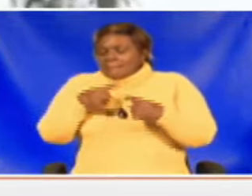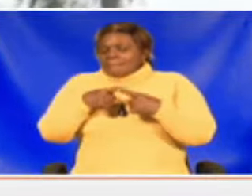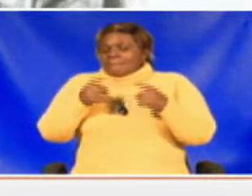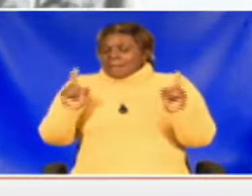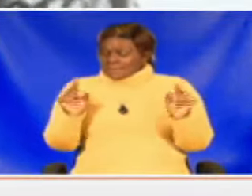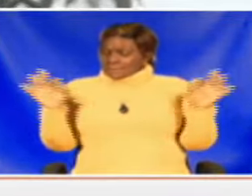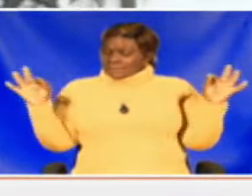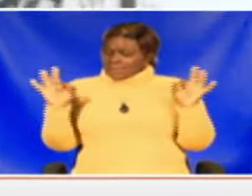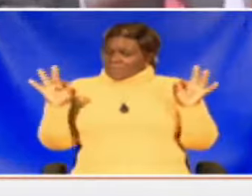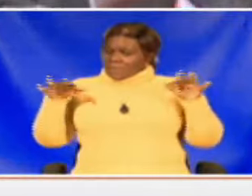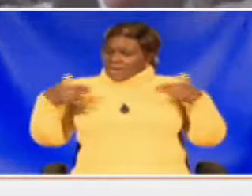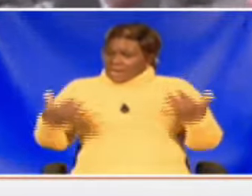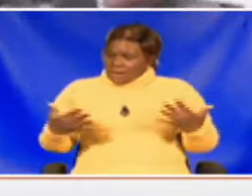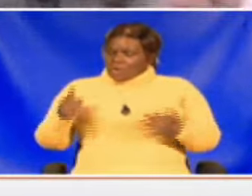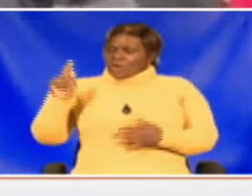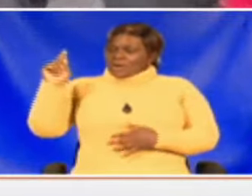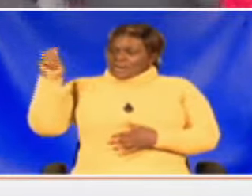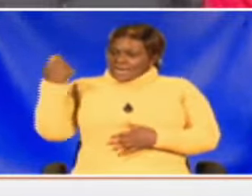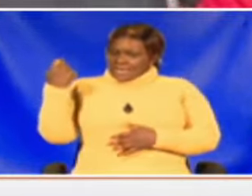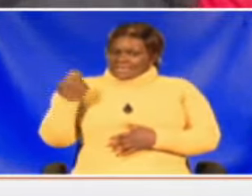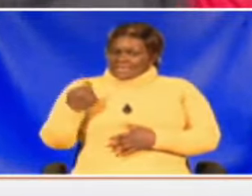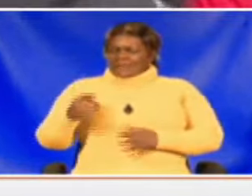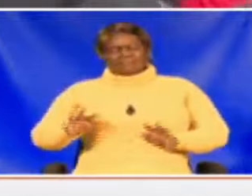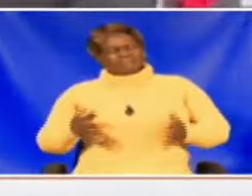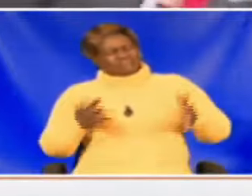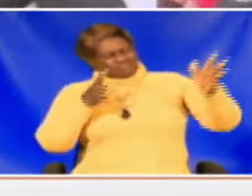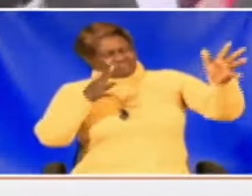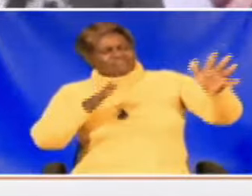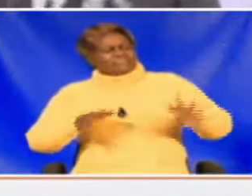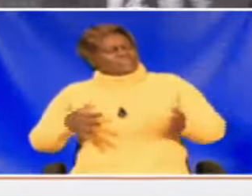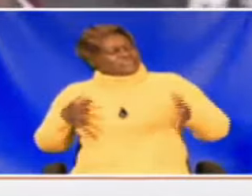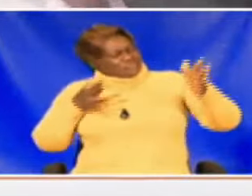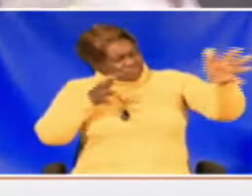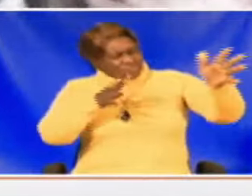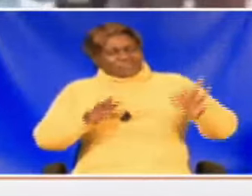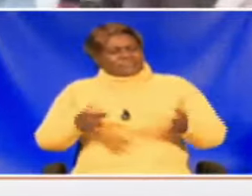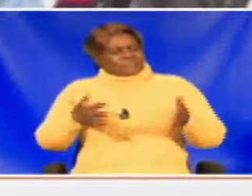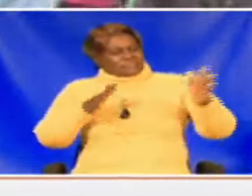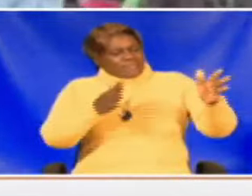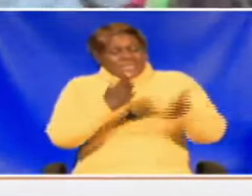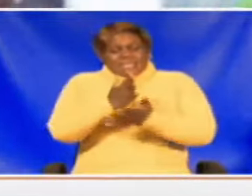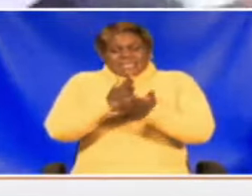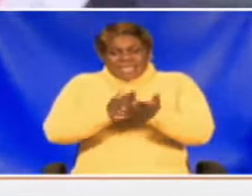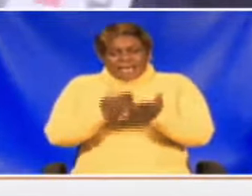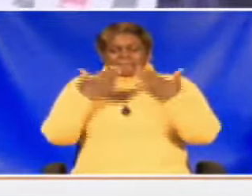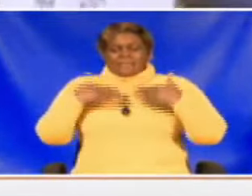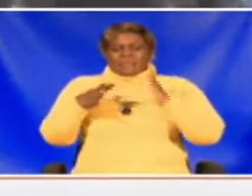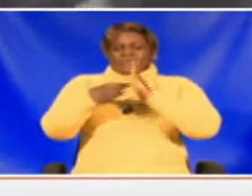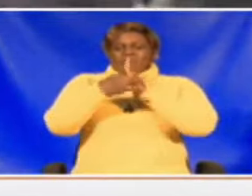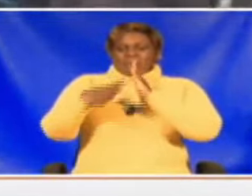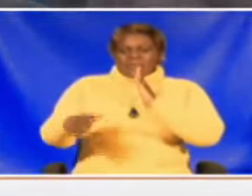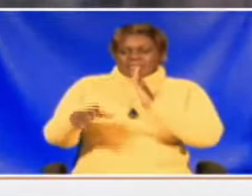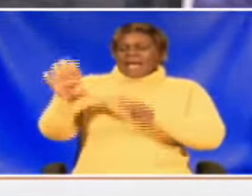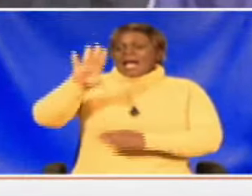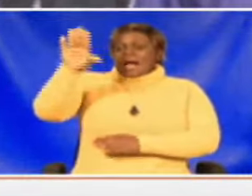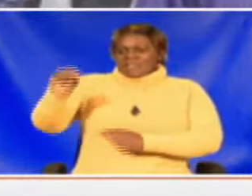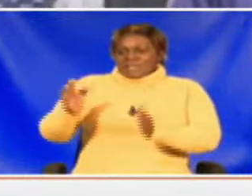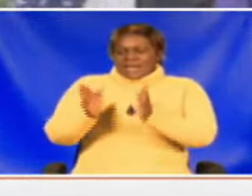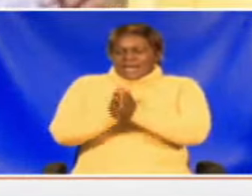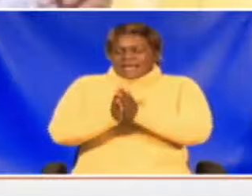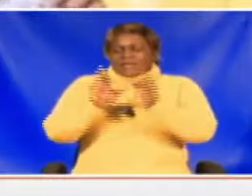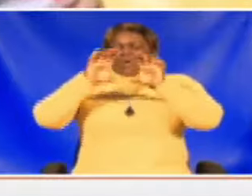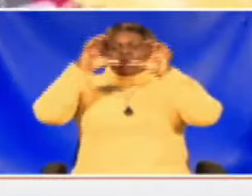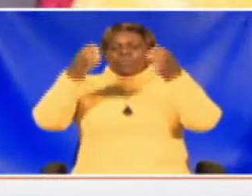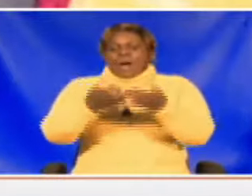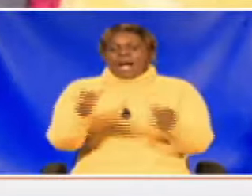cha ajabu ni jinsi vijana wa Kenya walivyomiminiwa sifa kwa ujasiri wao na baadhi ya watu maarufu barani na hata ulimwengu